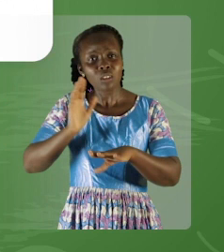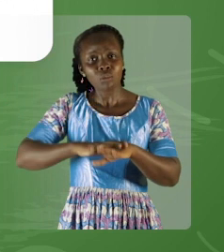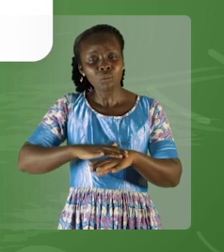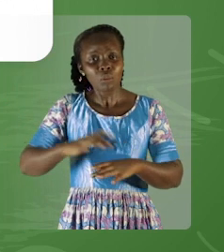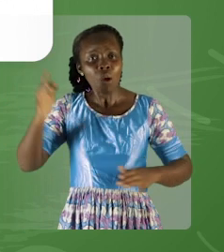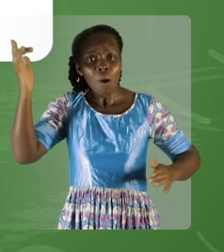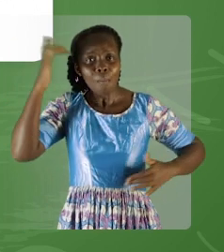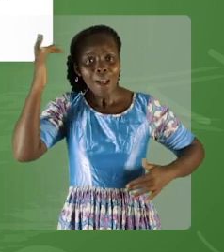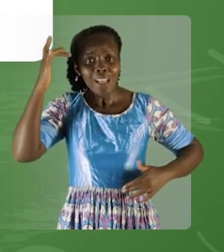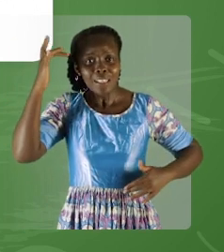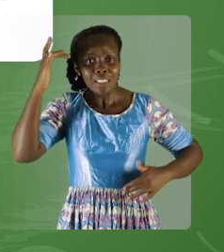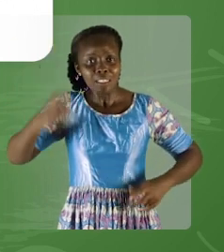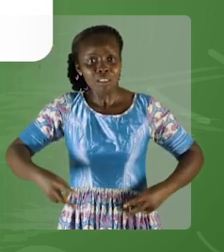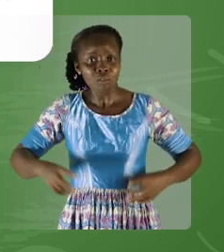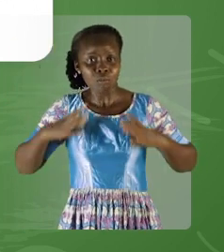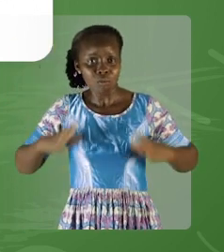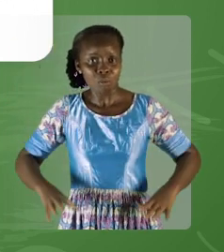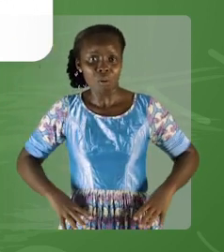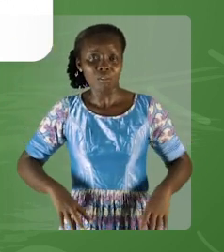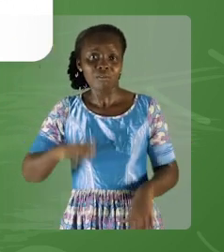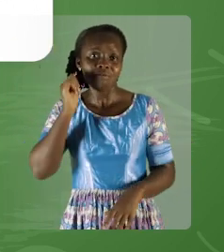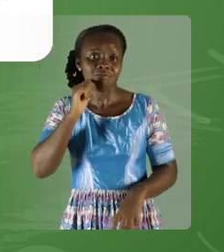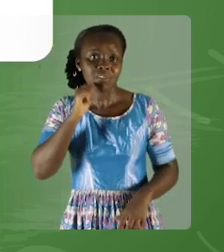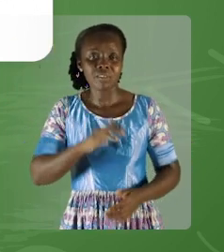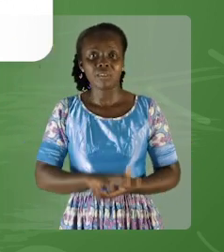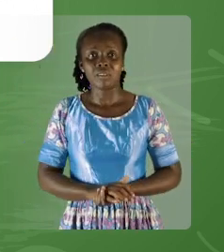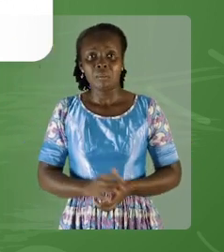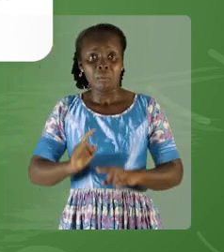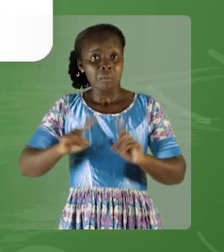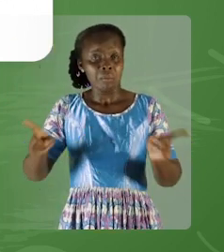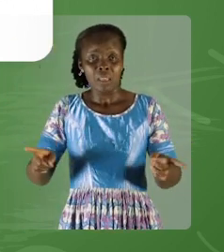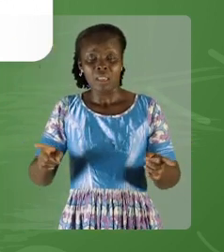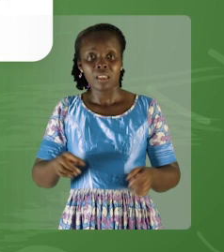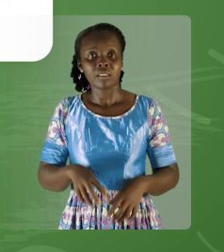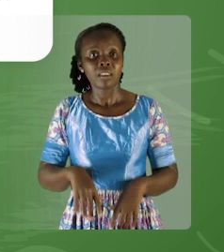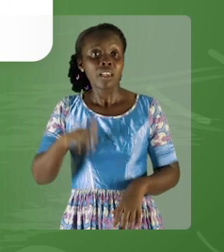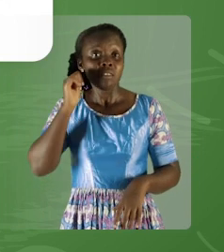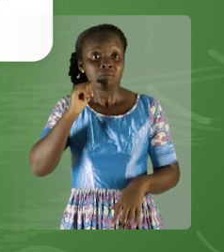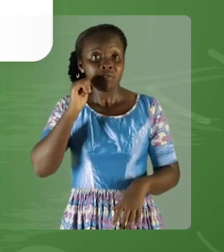de la jeune fille? La jeune fille a eu son état de santé